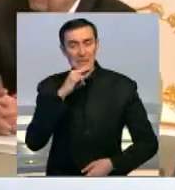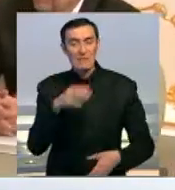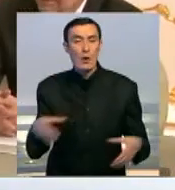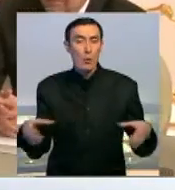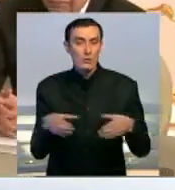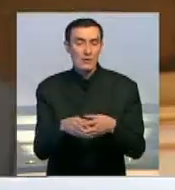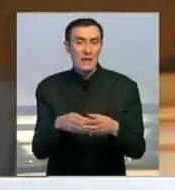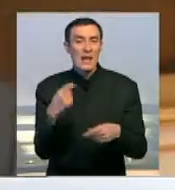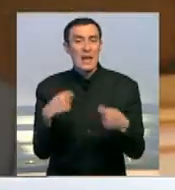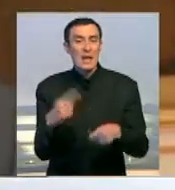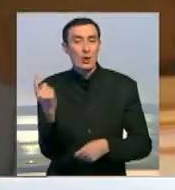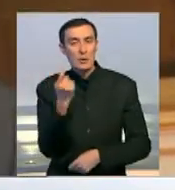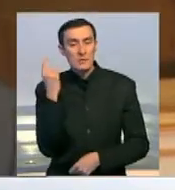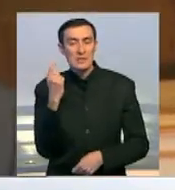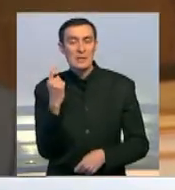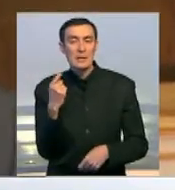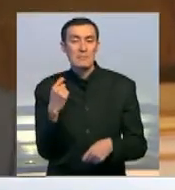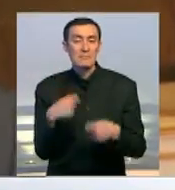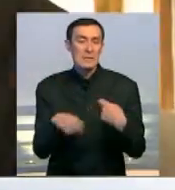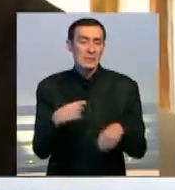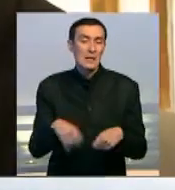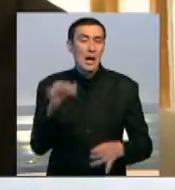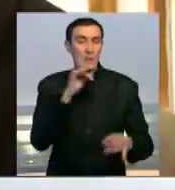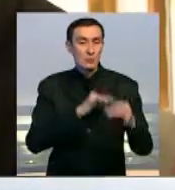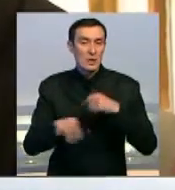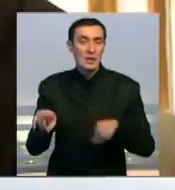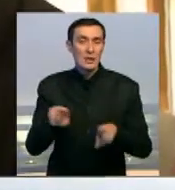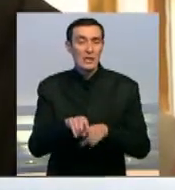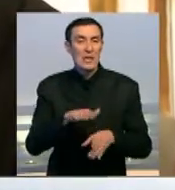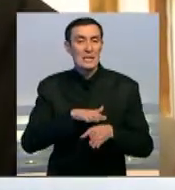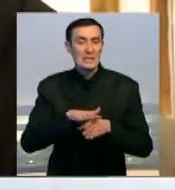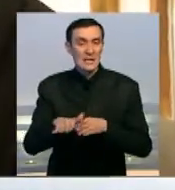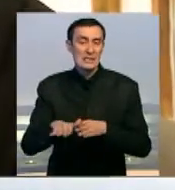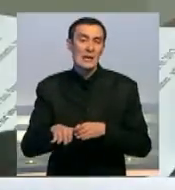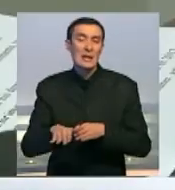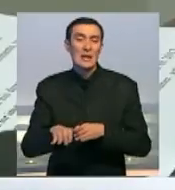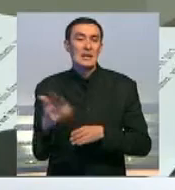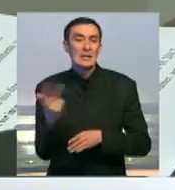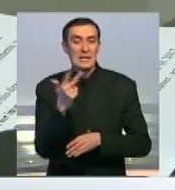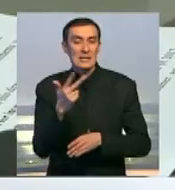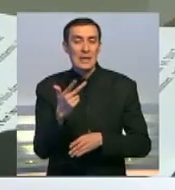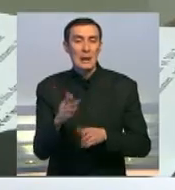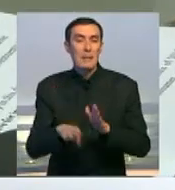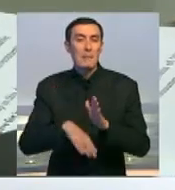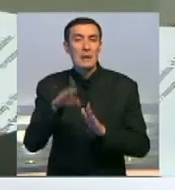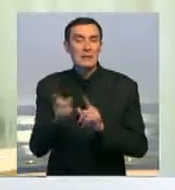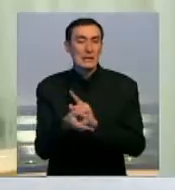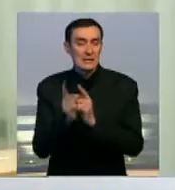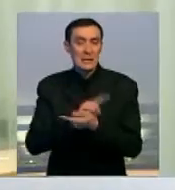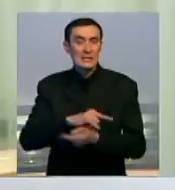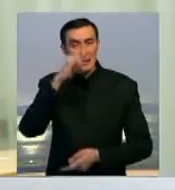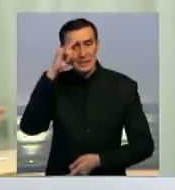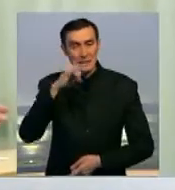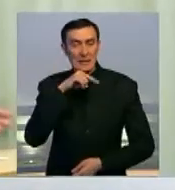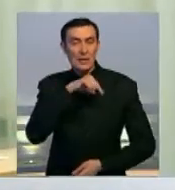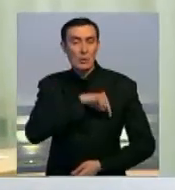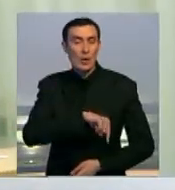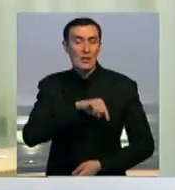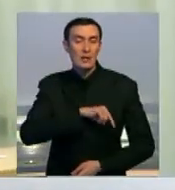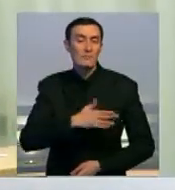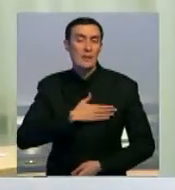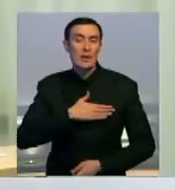австрийско-казахстанского общества, экономических и деловых кругов обсуждена также реализация реформ третьей модернизации Казахстана и Рухани